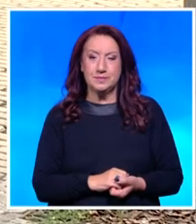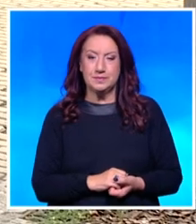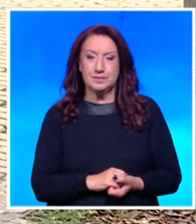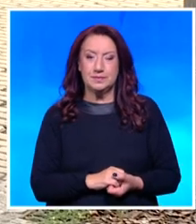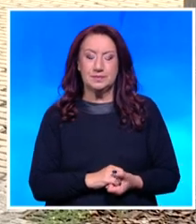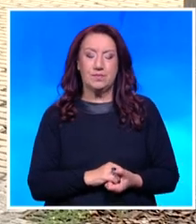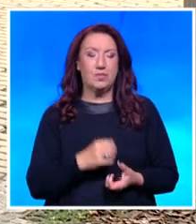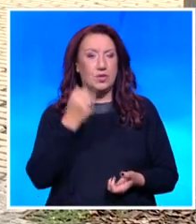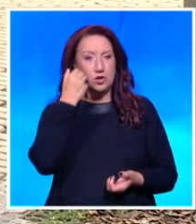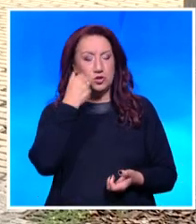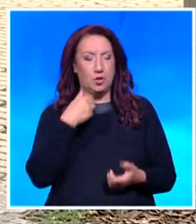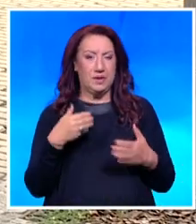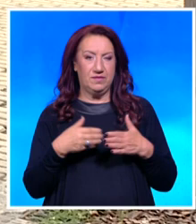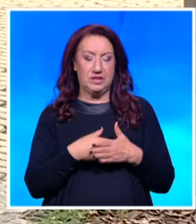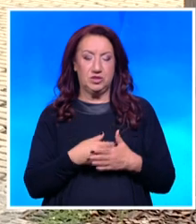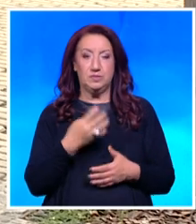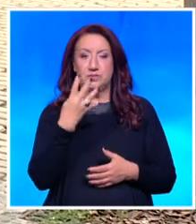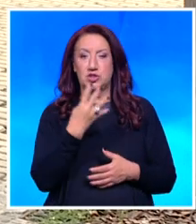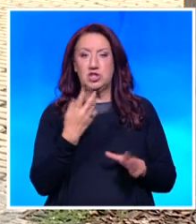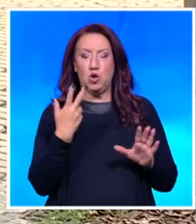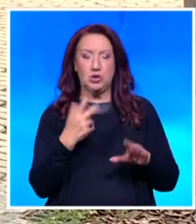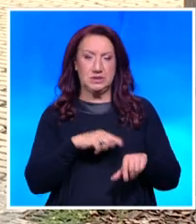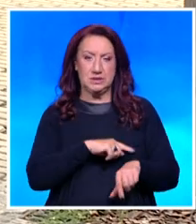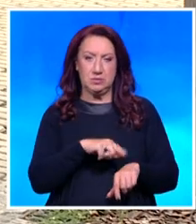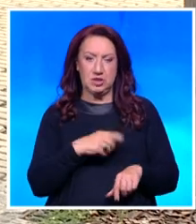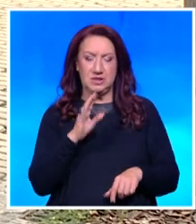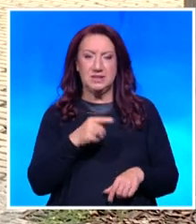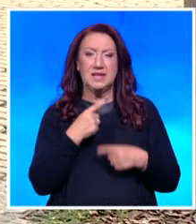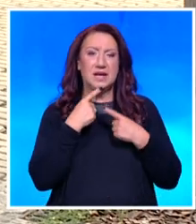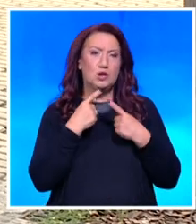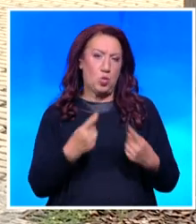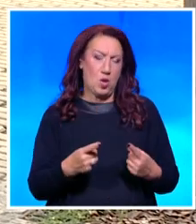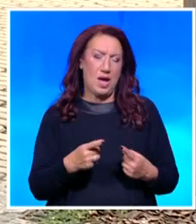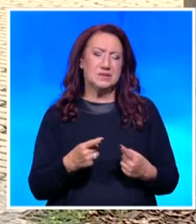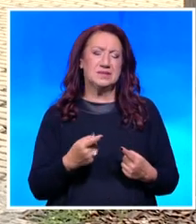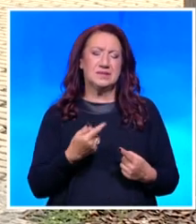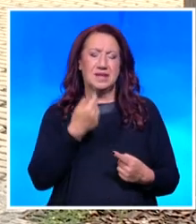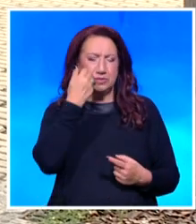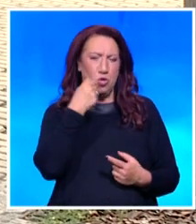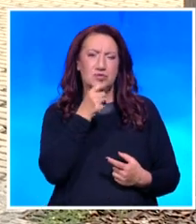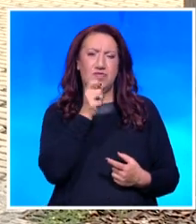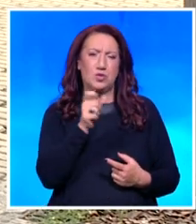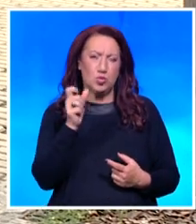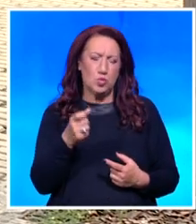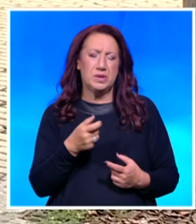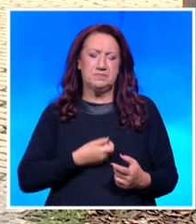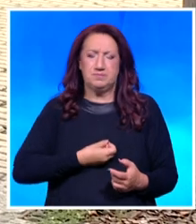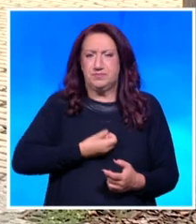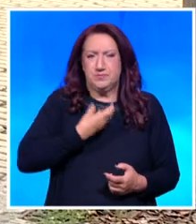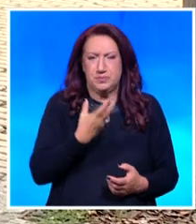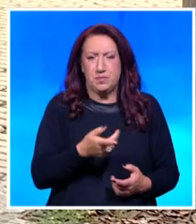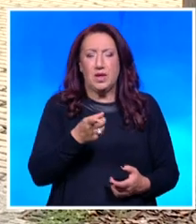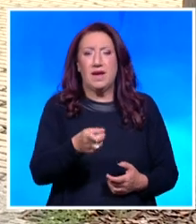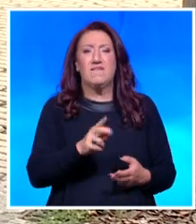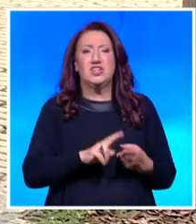Добър вечер. 48 часа след като каза репликата без да знае, че микрофоните в пленарната зала са